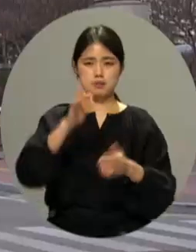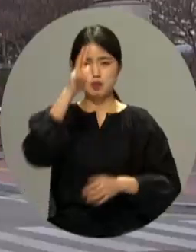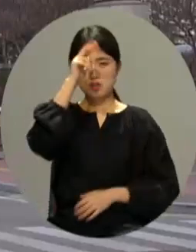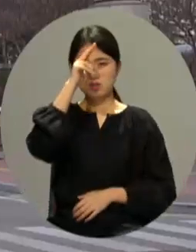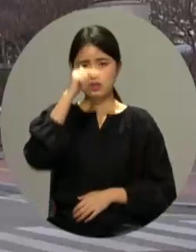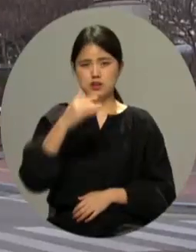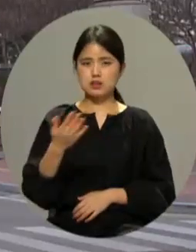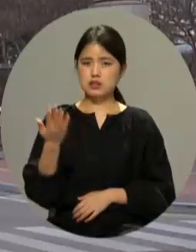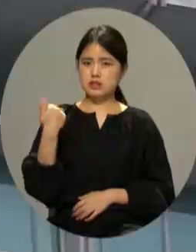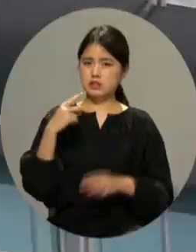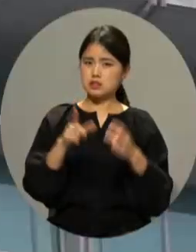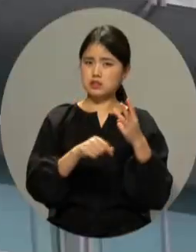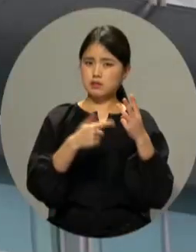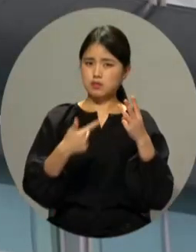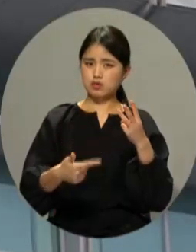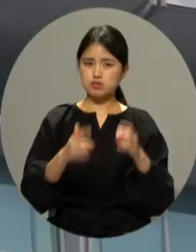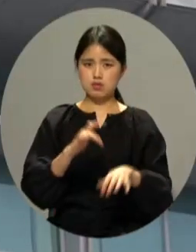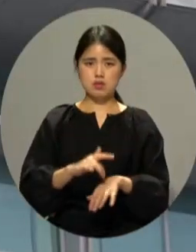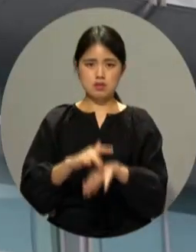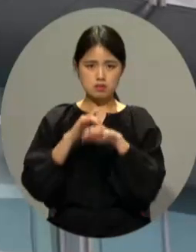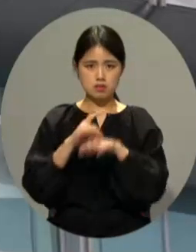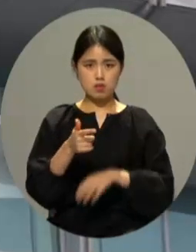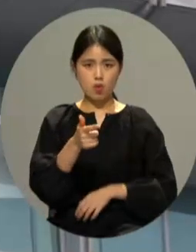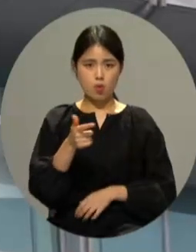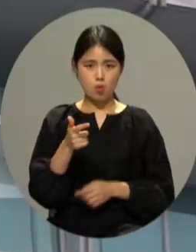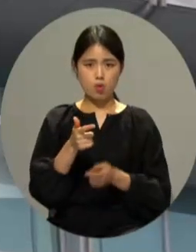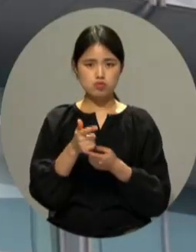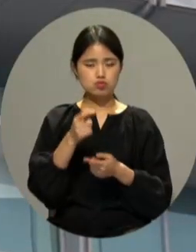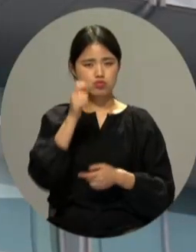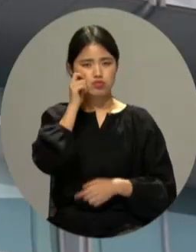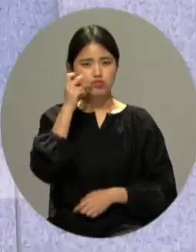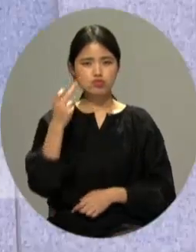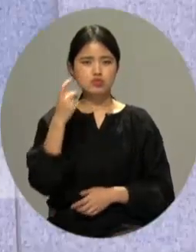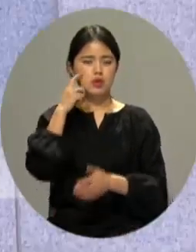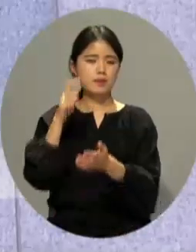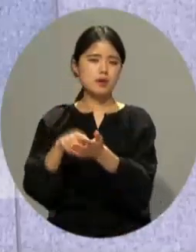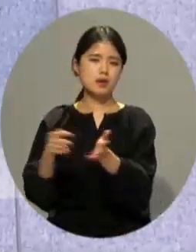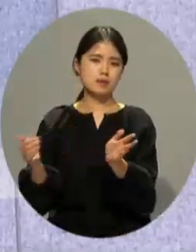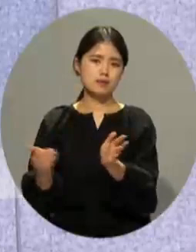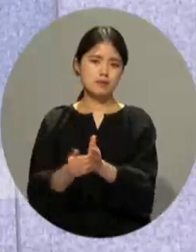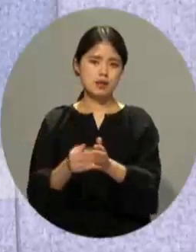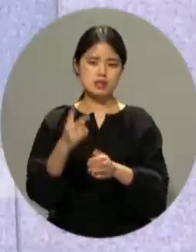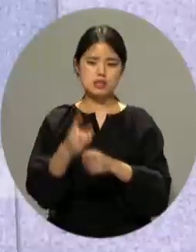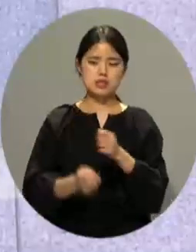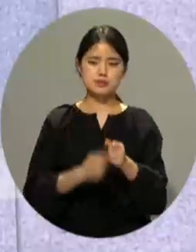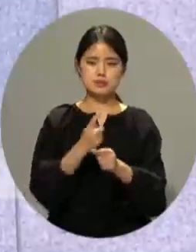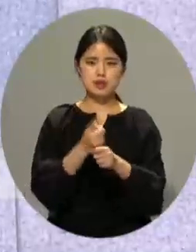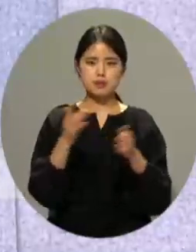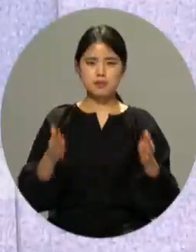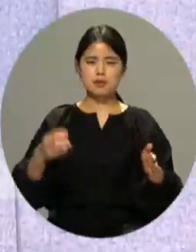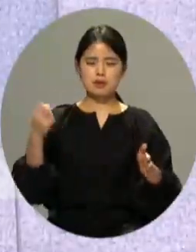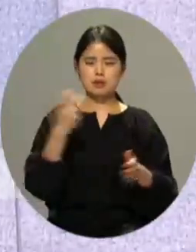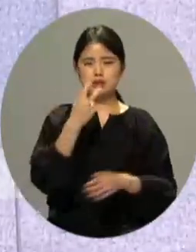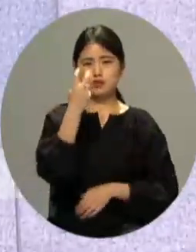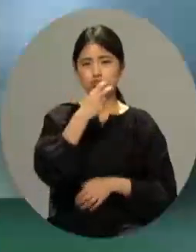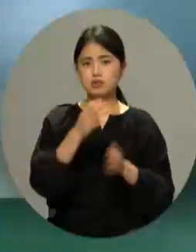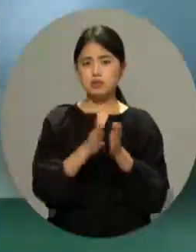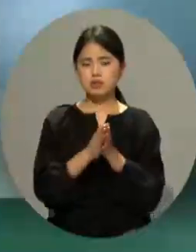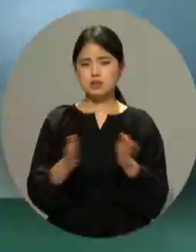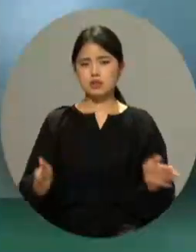경찰은 지난달 6일 사라진 백경사의 권총을 울산에서 발견했다고 밝히고 21년 만에 재수사의